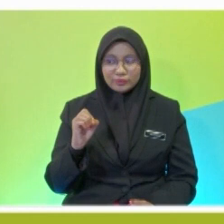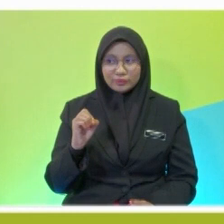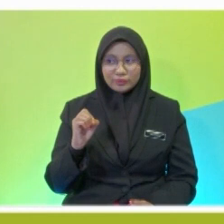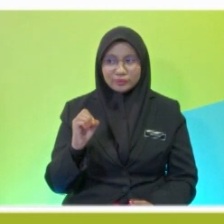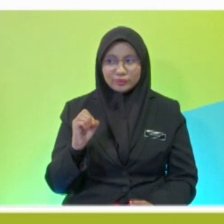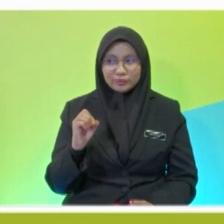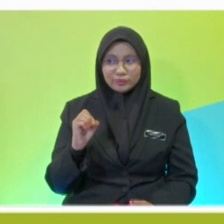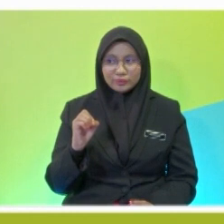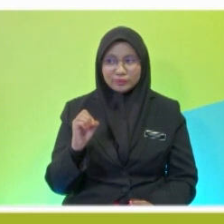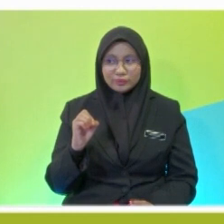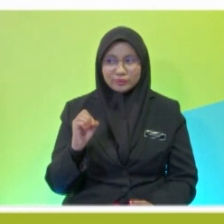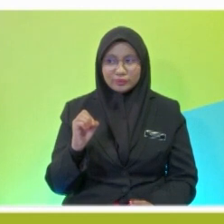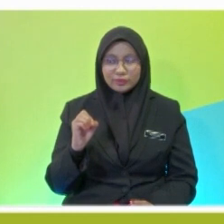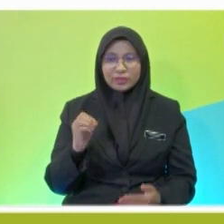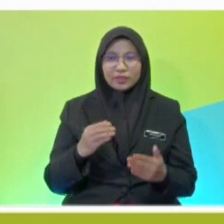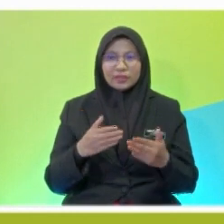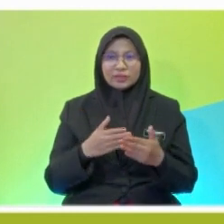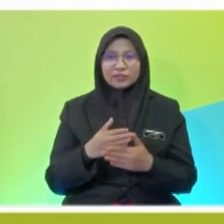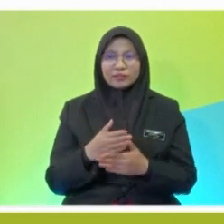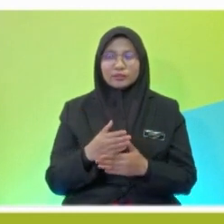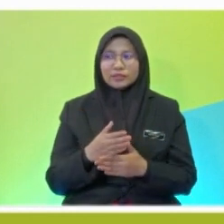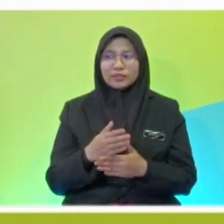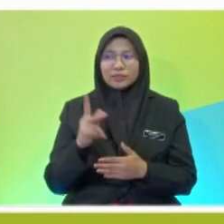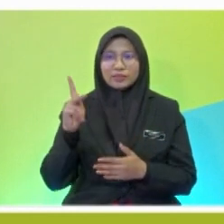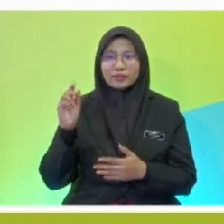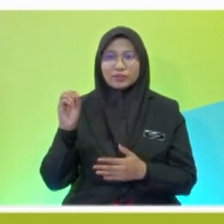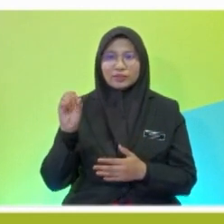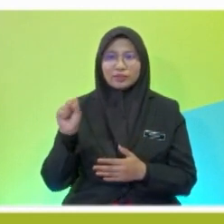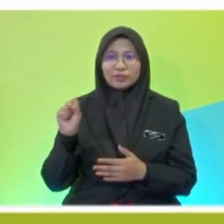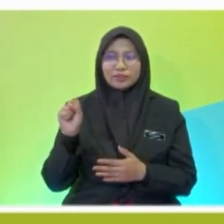protus kemudian kos bahan kita kiri tadi yaitu